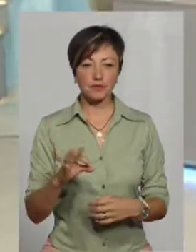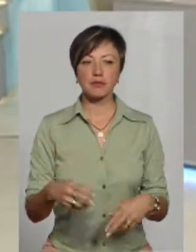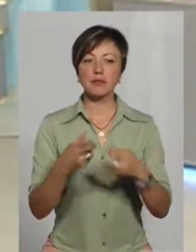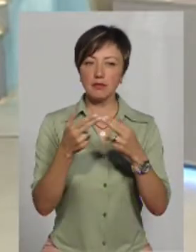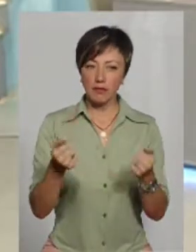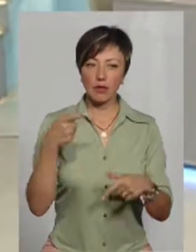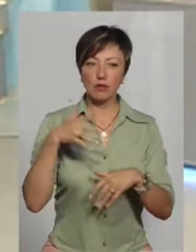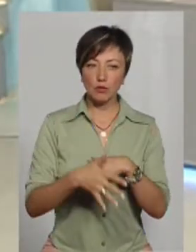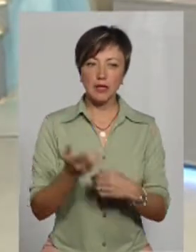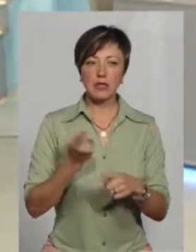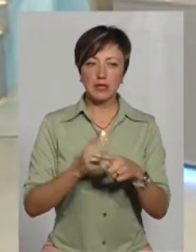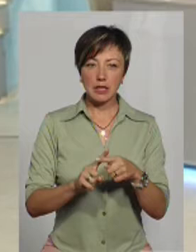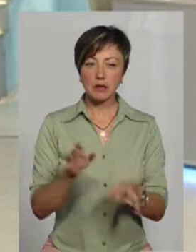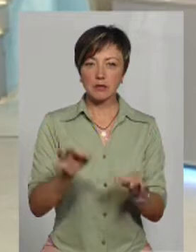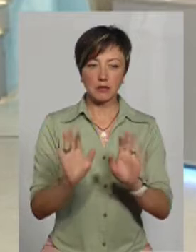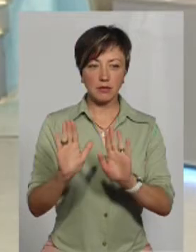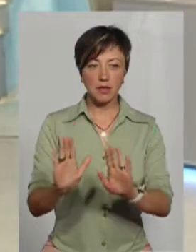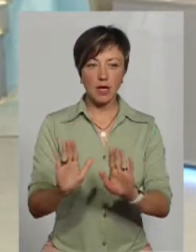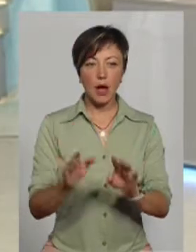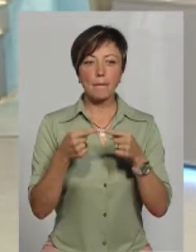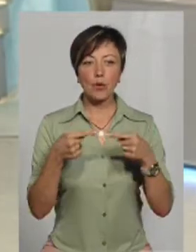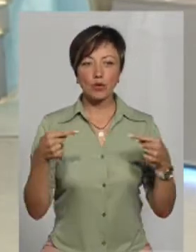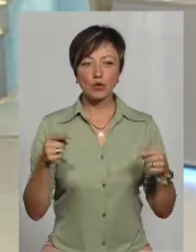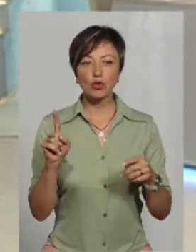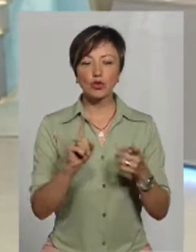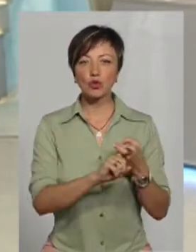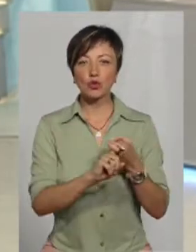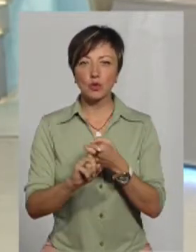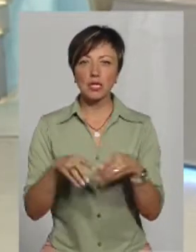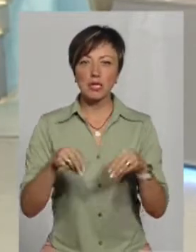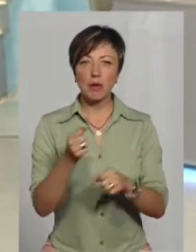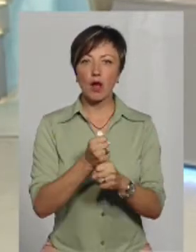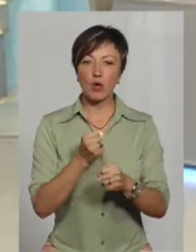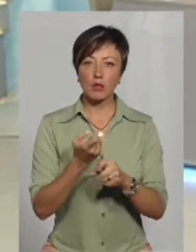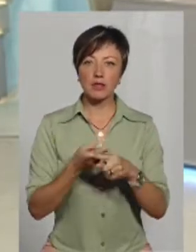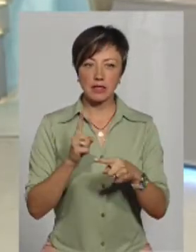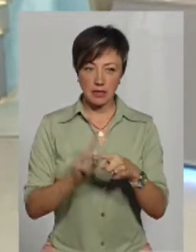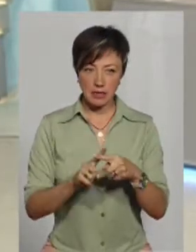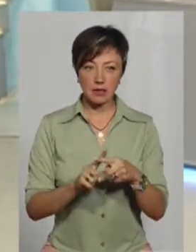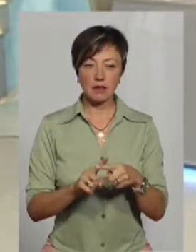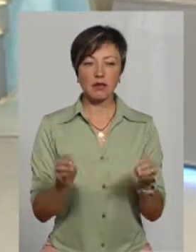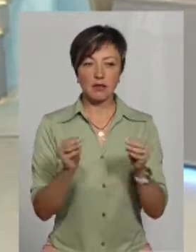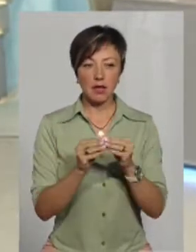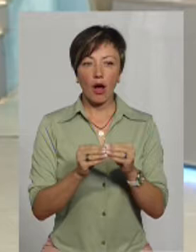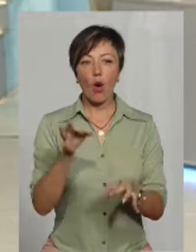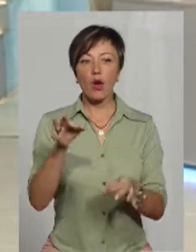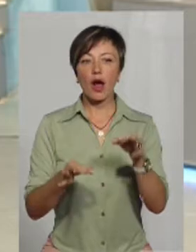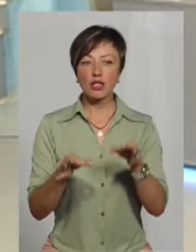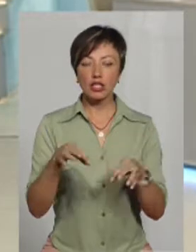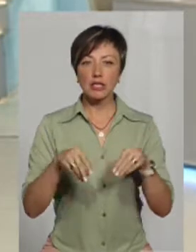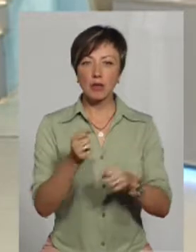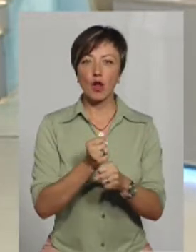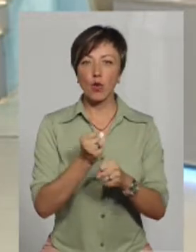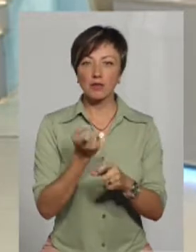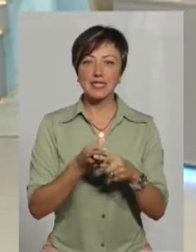Так, зрозуміло. Це якщо органічна продукція. Те, що стосується продукції, а те, що стосується землеробства, це одне... Звичайно, органічне землеробство –